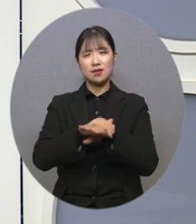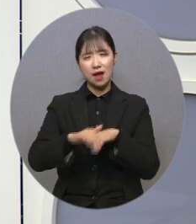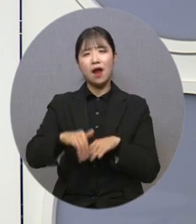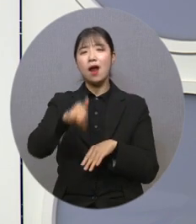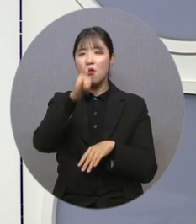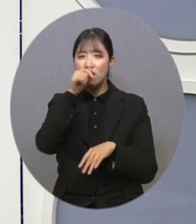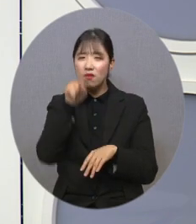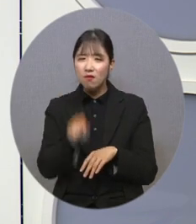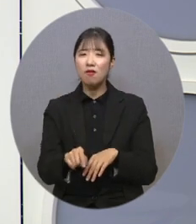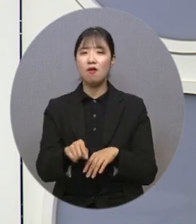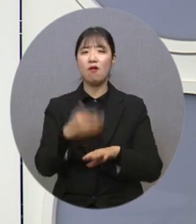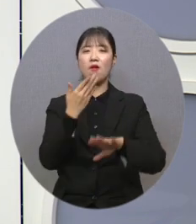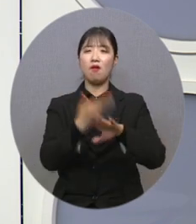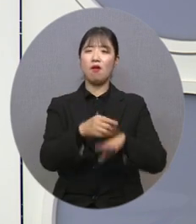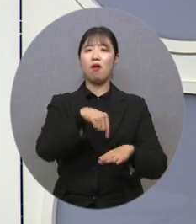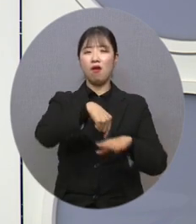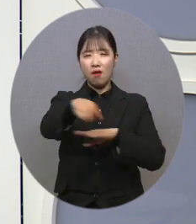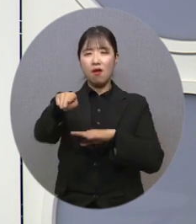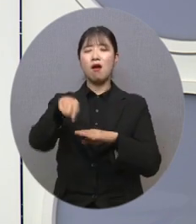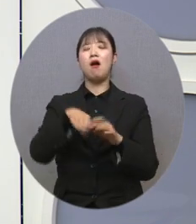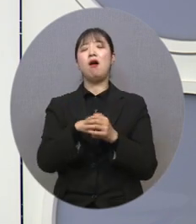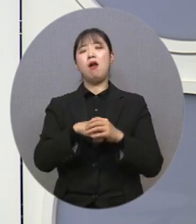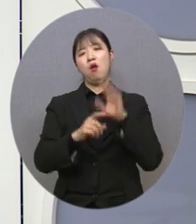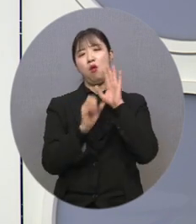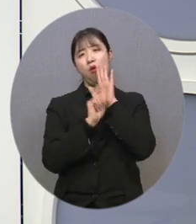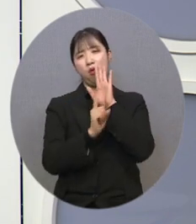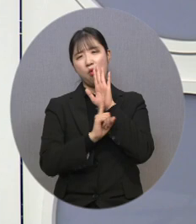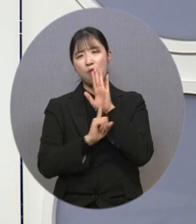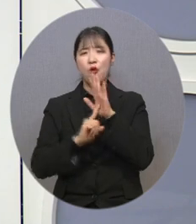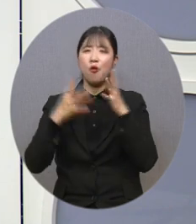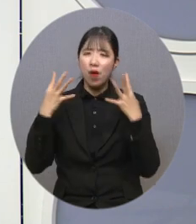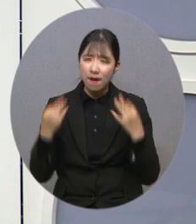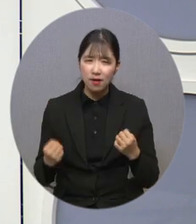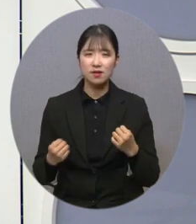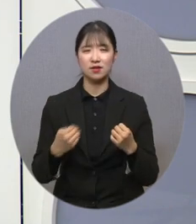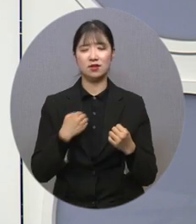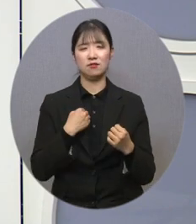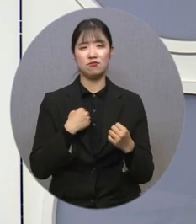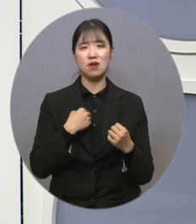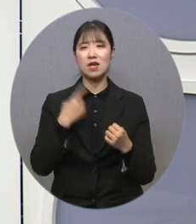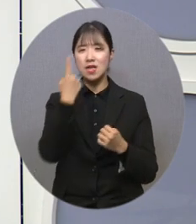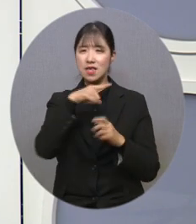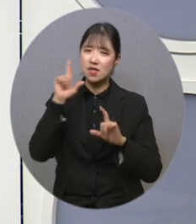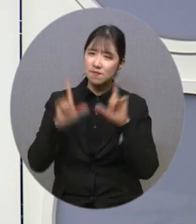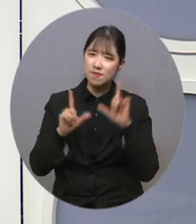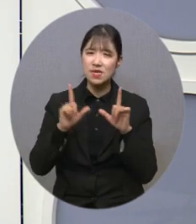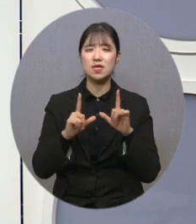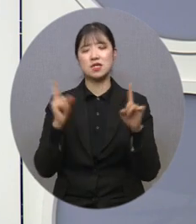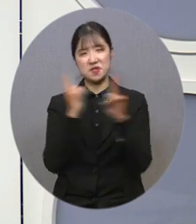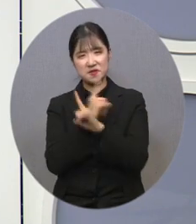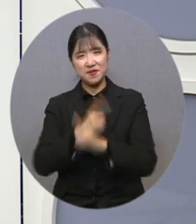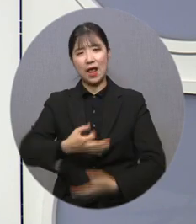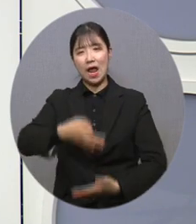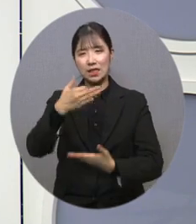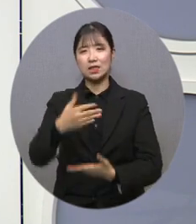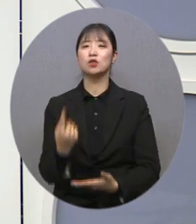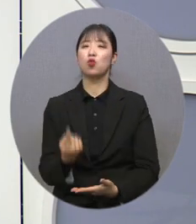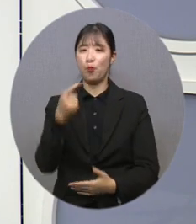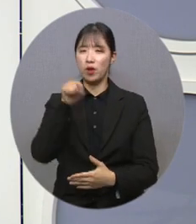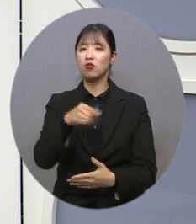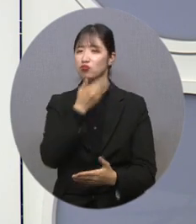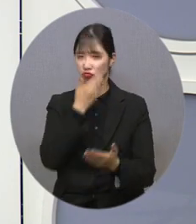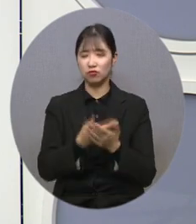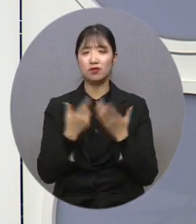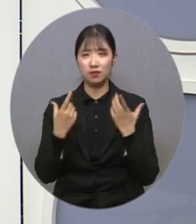거를 대외 홍보를 많이 해서 이미지를 높이는 이미지적인 가치를 높이는 것이 굉장히 중요하다.